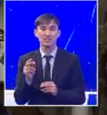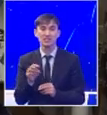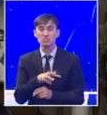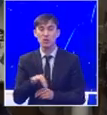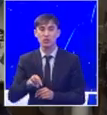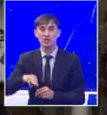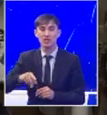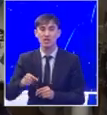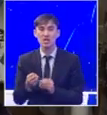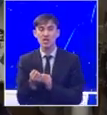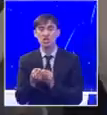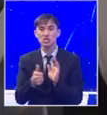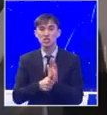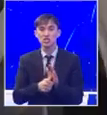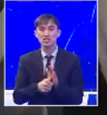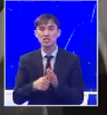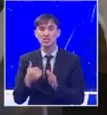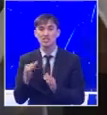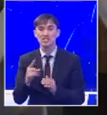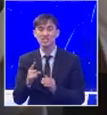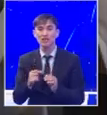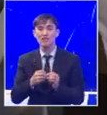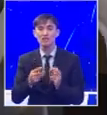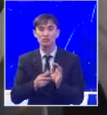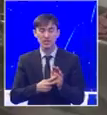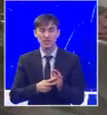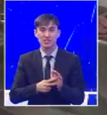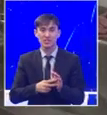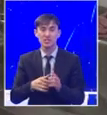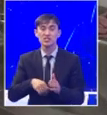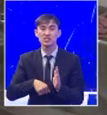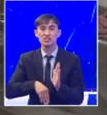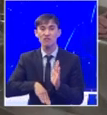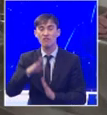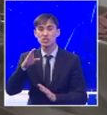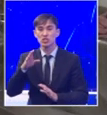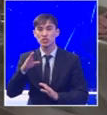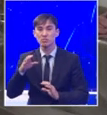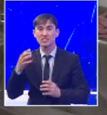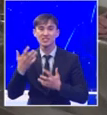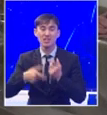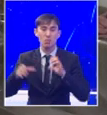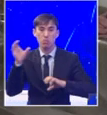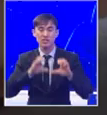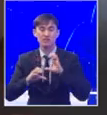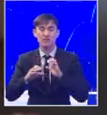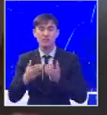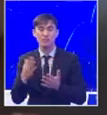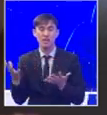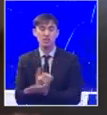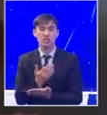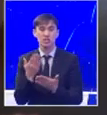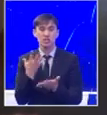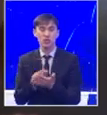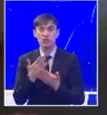тенге. 16 из 18 молодых соискателей работы с высшим и средним образованием уже нашли любимое дело. Выпускник